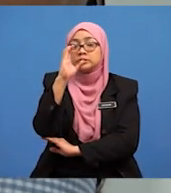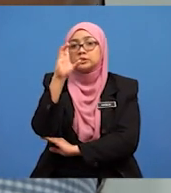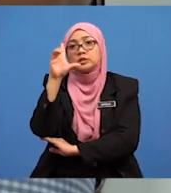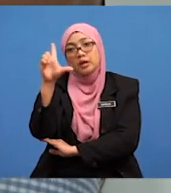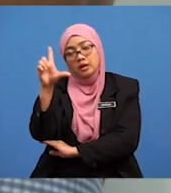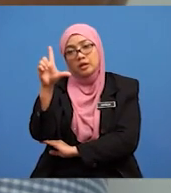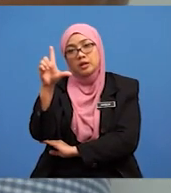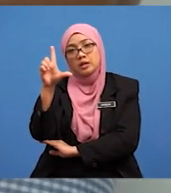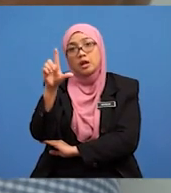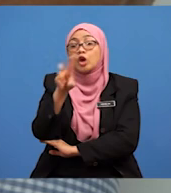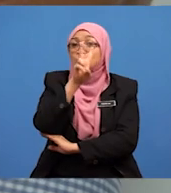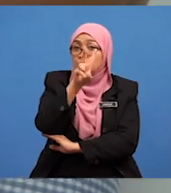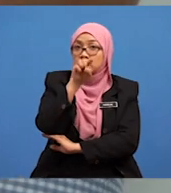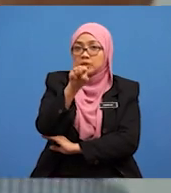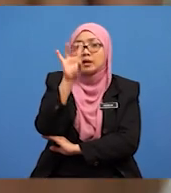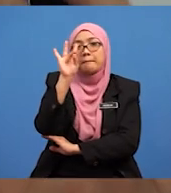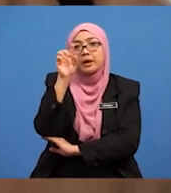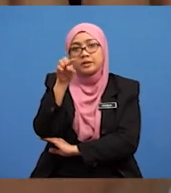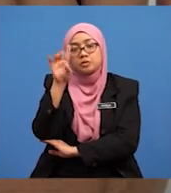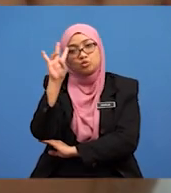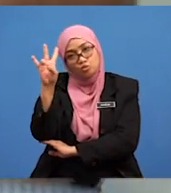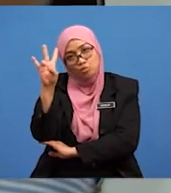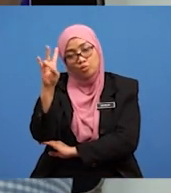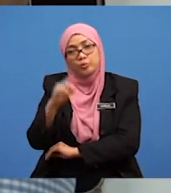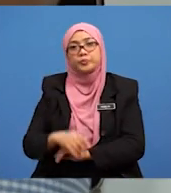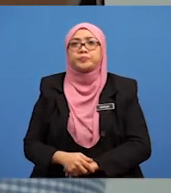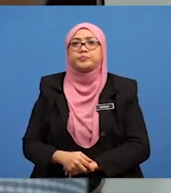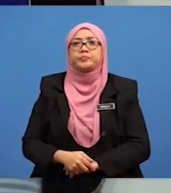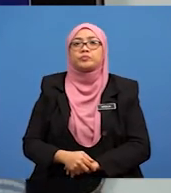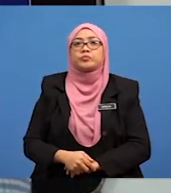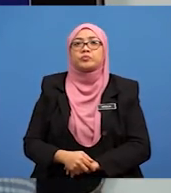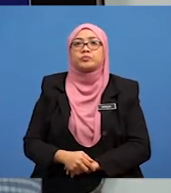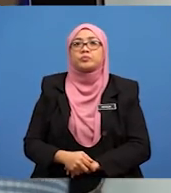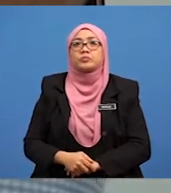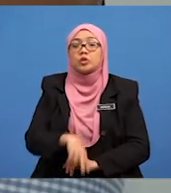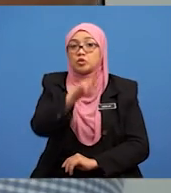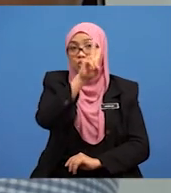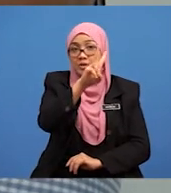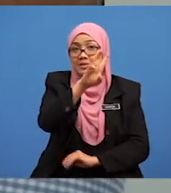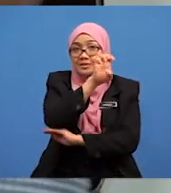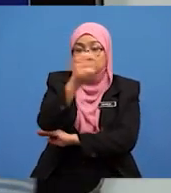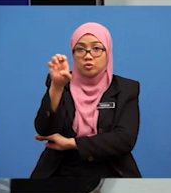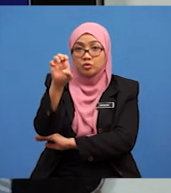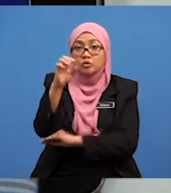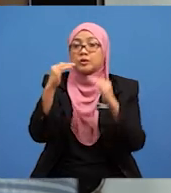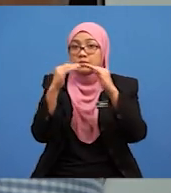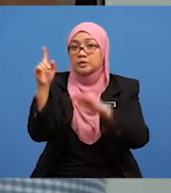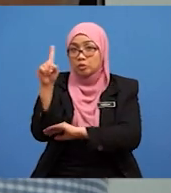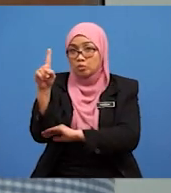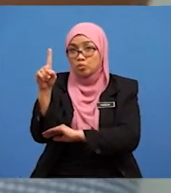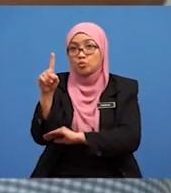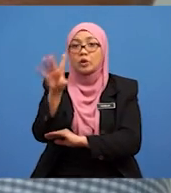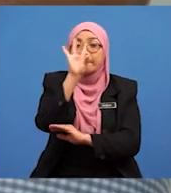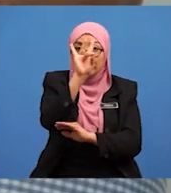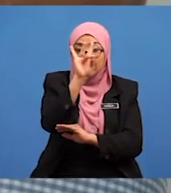2, 8, 7. 2 elektron di petala pertama, 8 elektron di petala